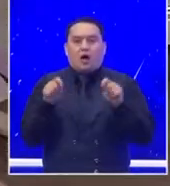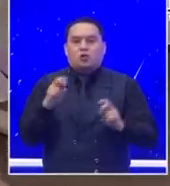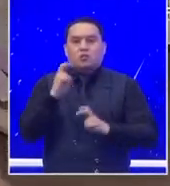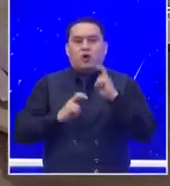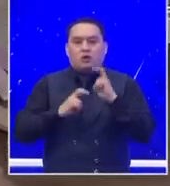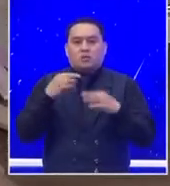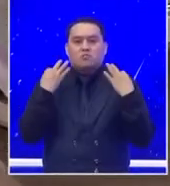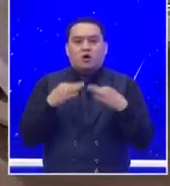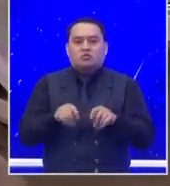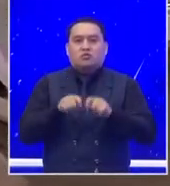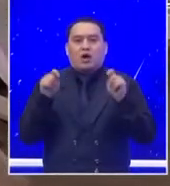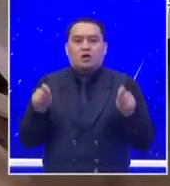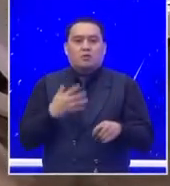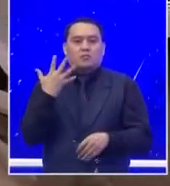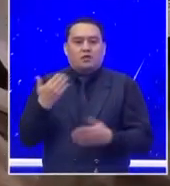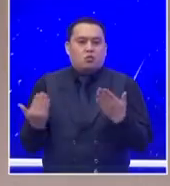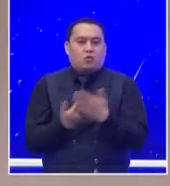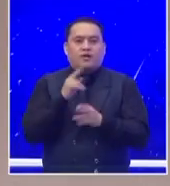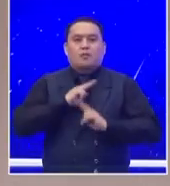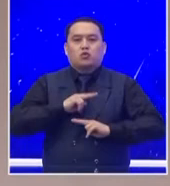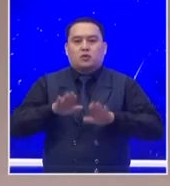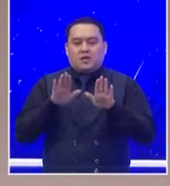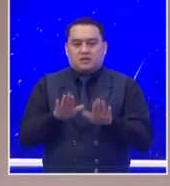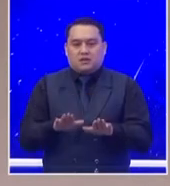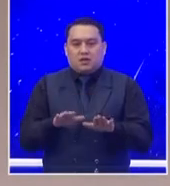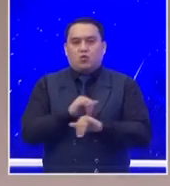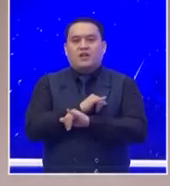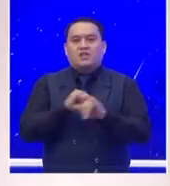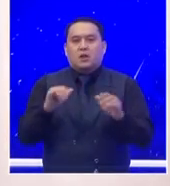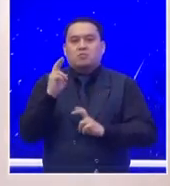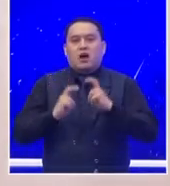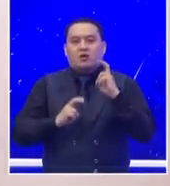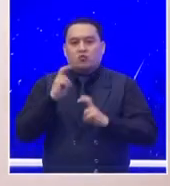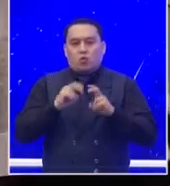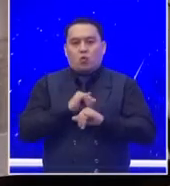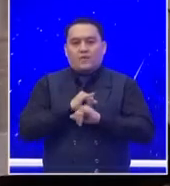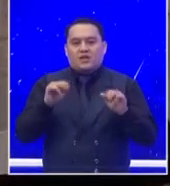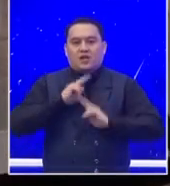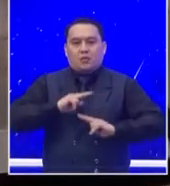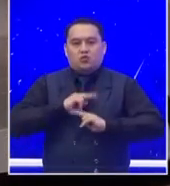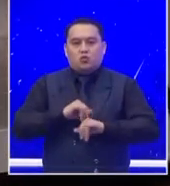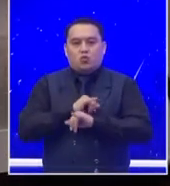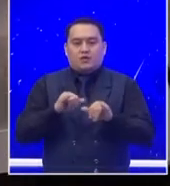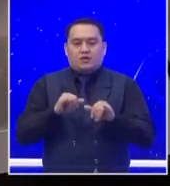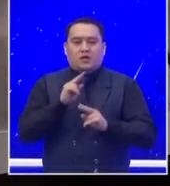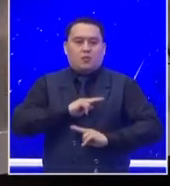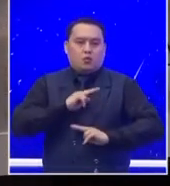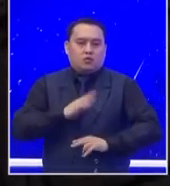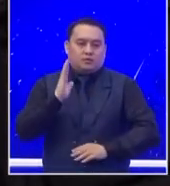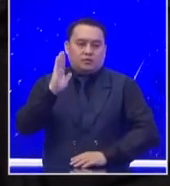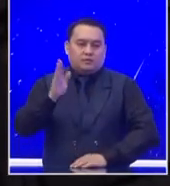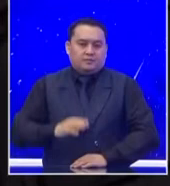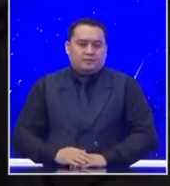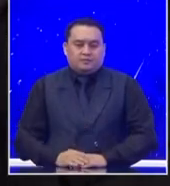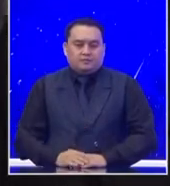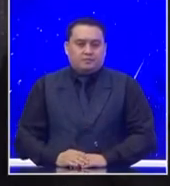производства позволило создать 5 новых рабочих мест. С расширением производства будет увеличено и количество работников.